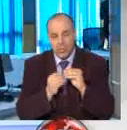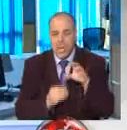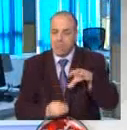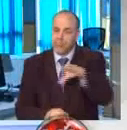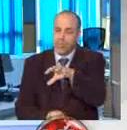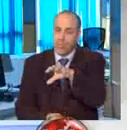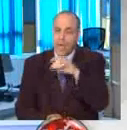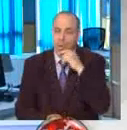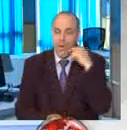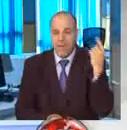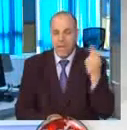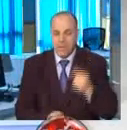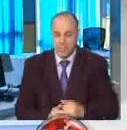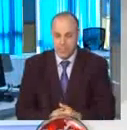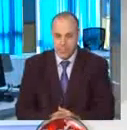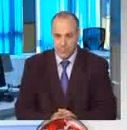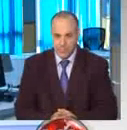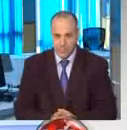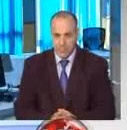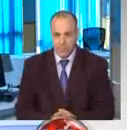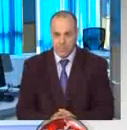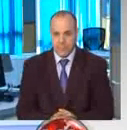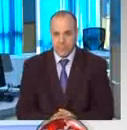الإقليمية والدولية.